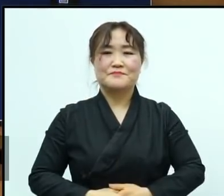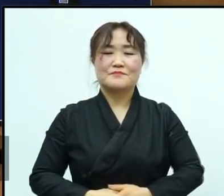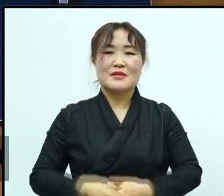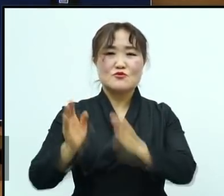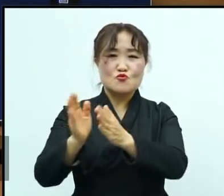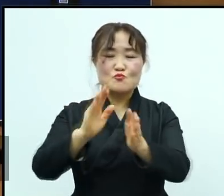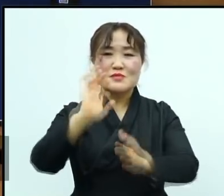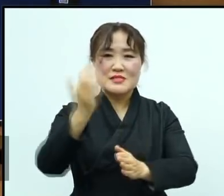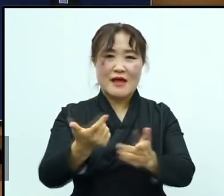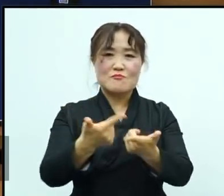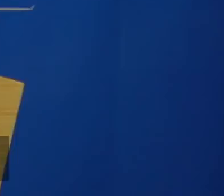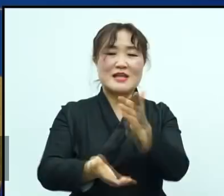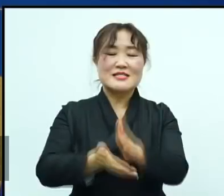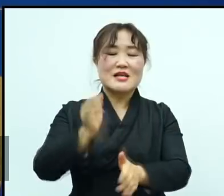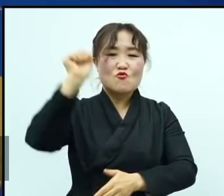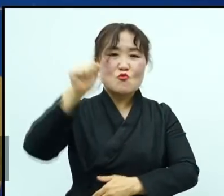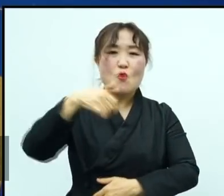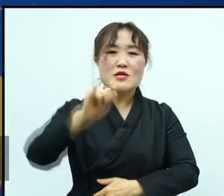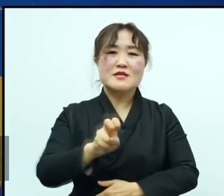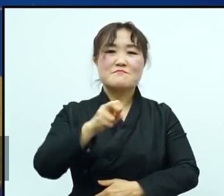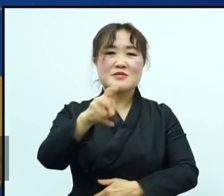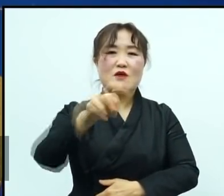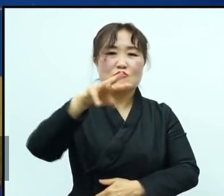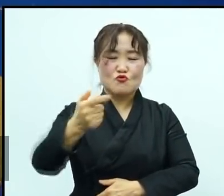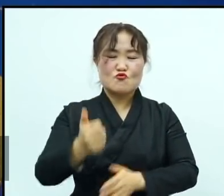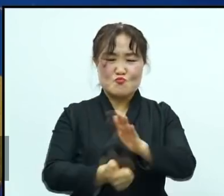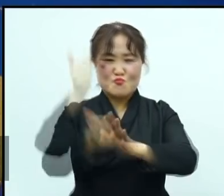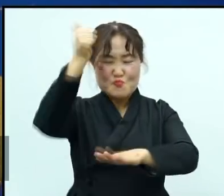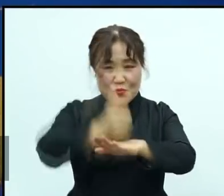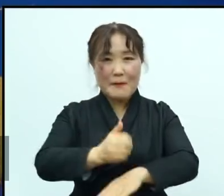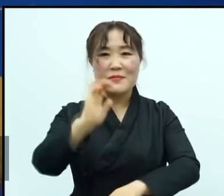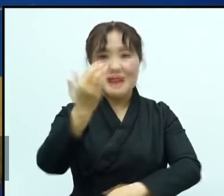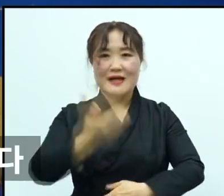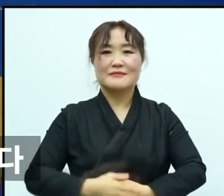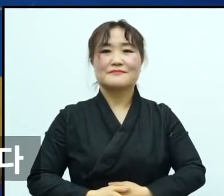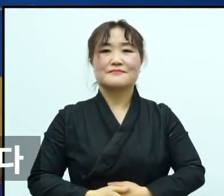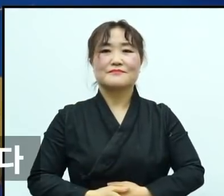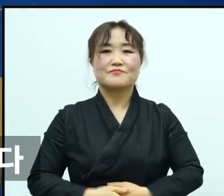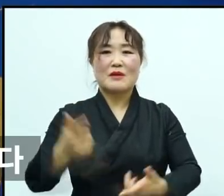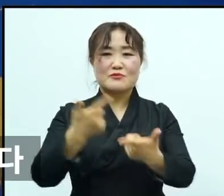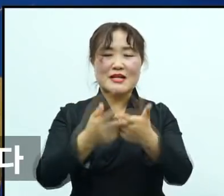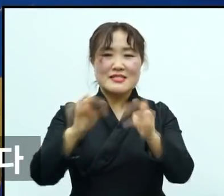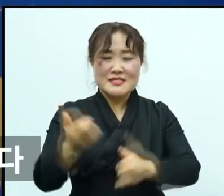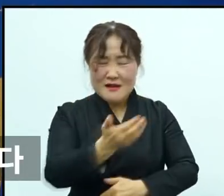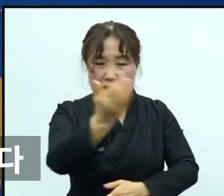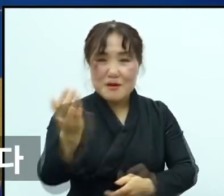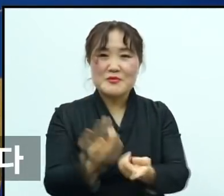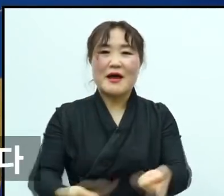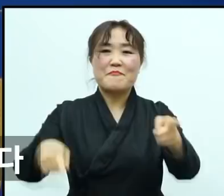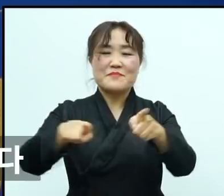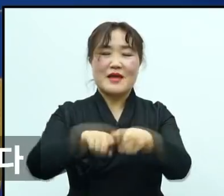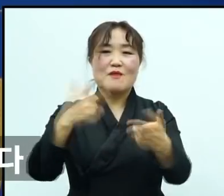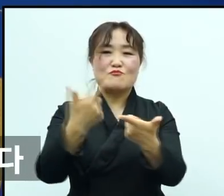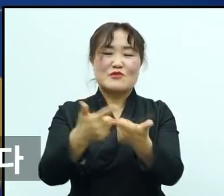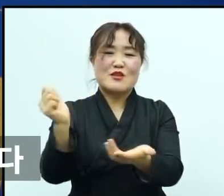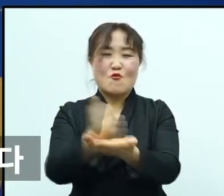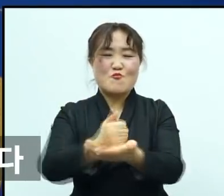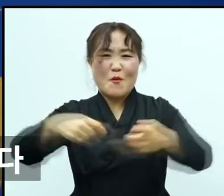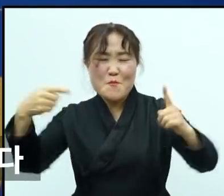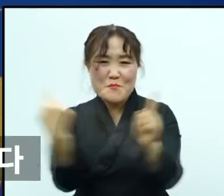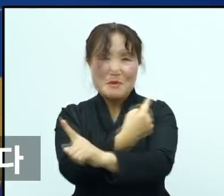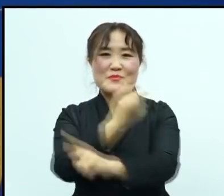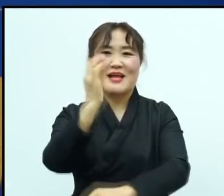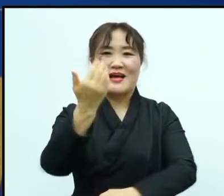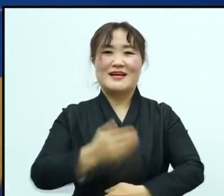준비된 부산시장 후보 저 김영춘이 해내겠습니다. 부산 시민 여러분과 함께 부산의 운명을